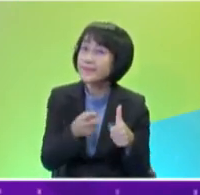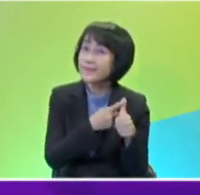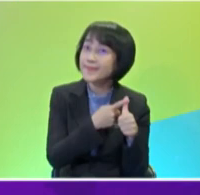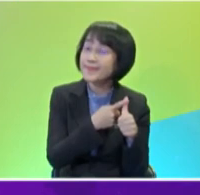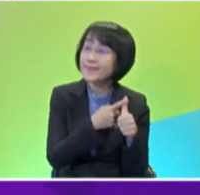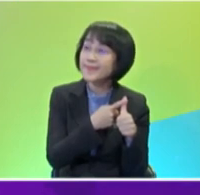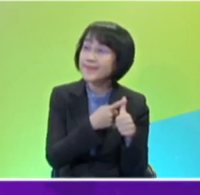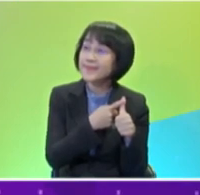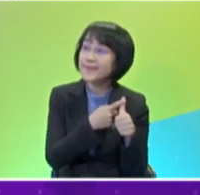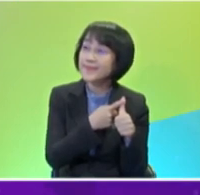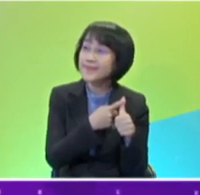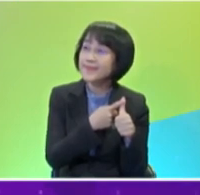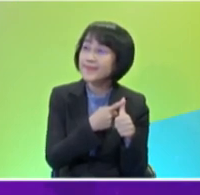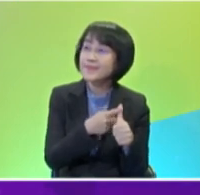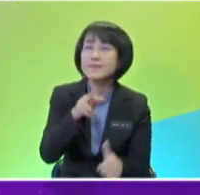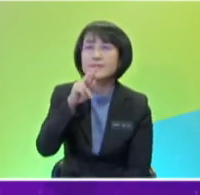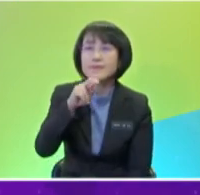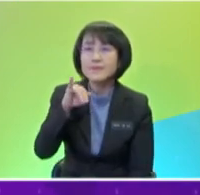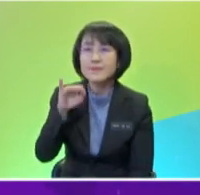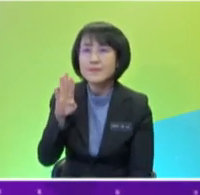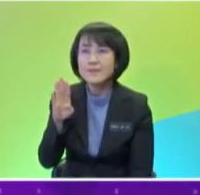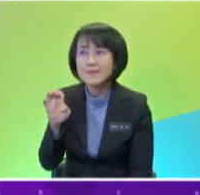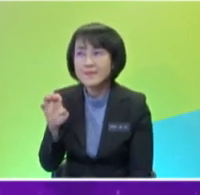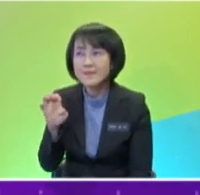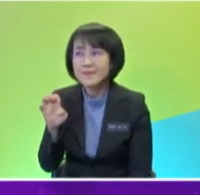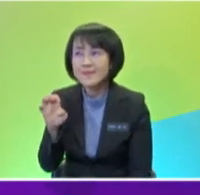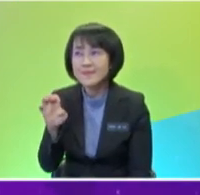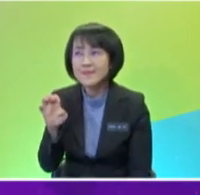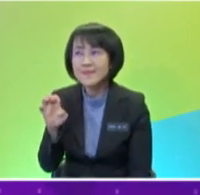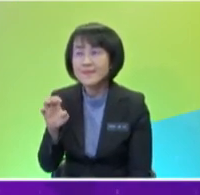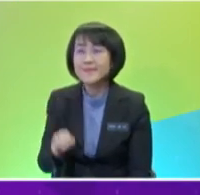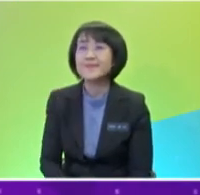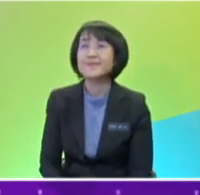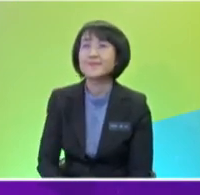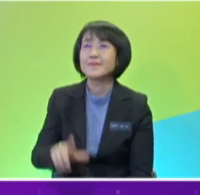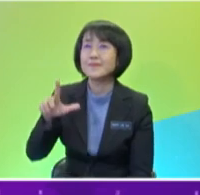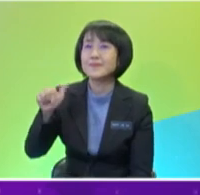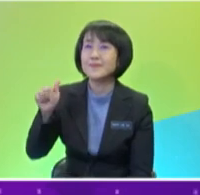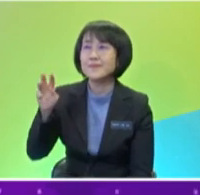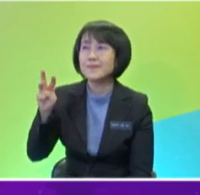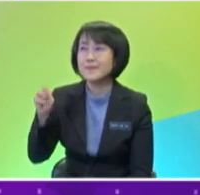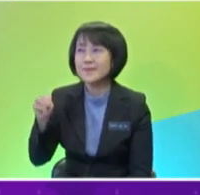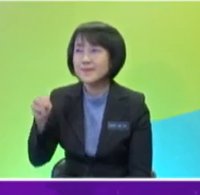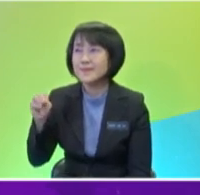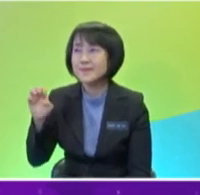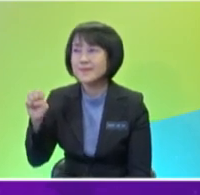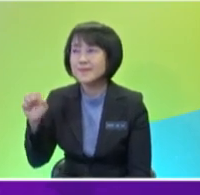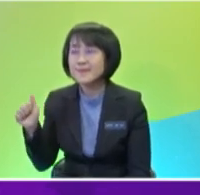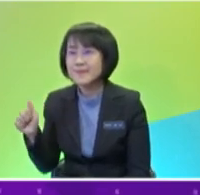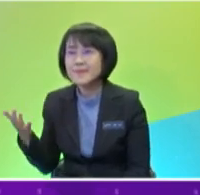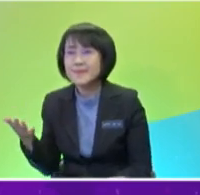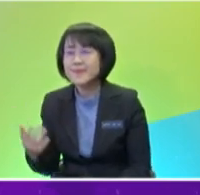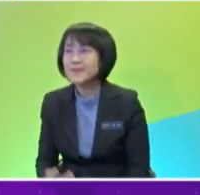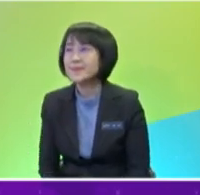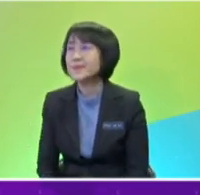bila riba maksudnya beri Oh terbalik jadi cara